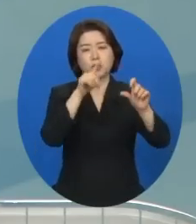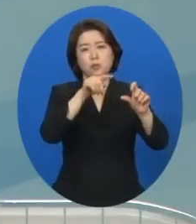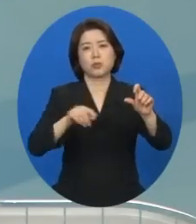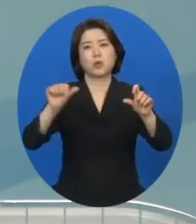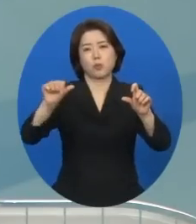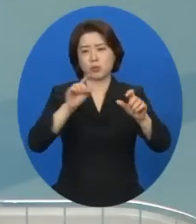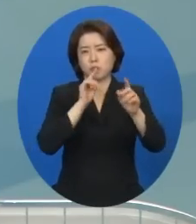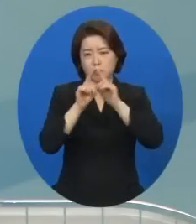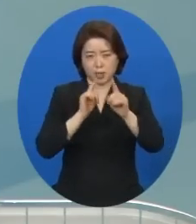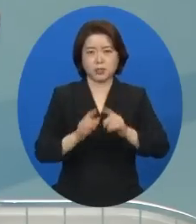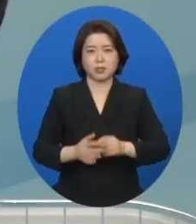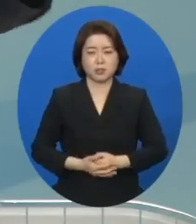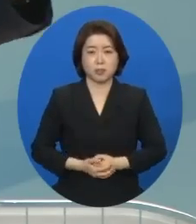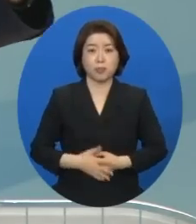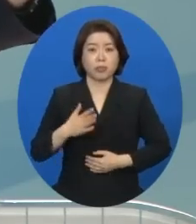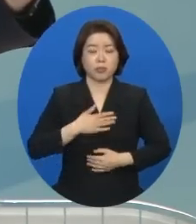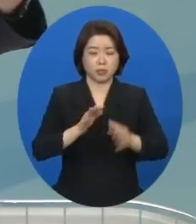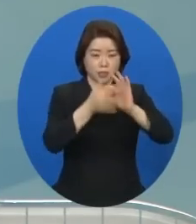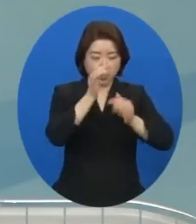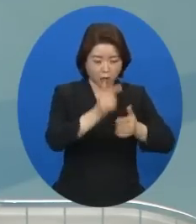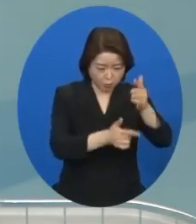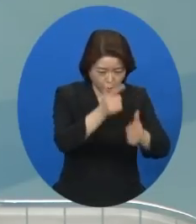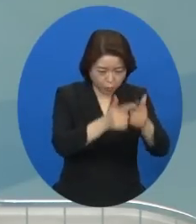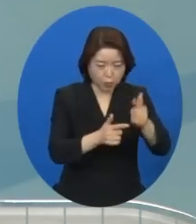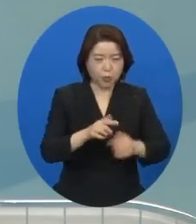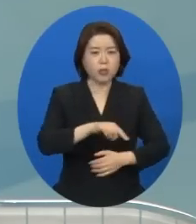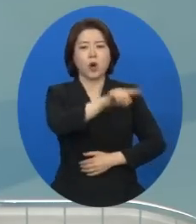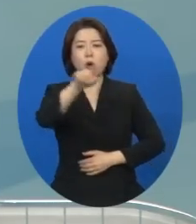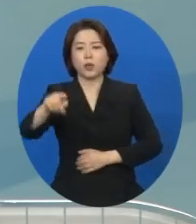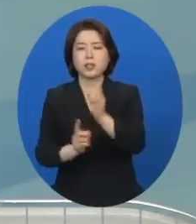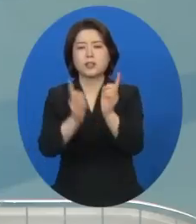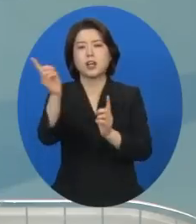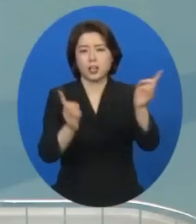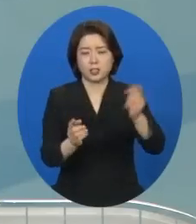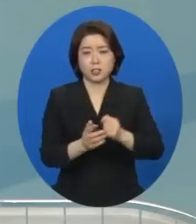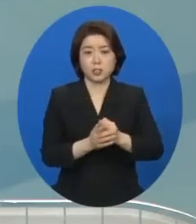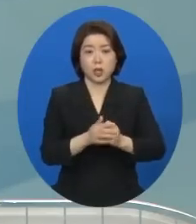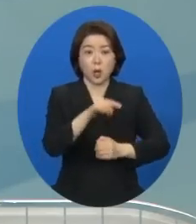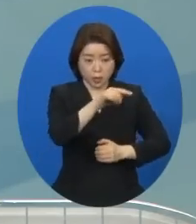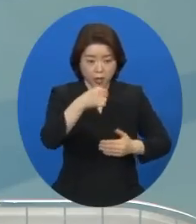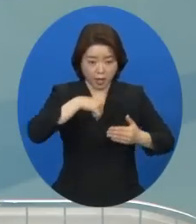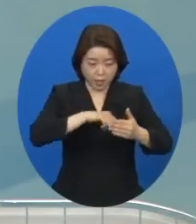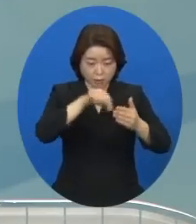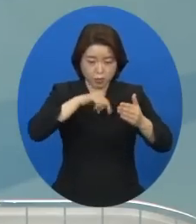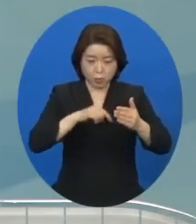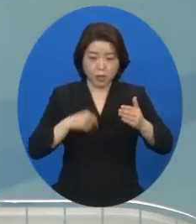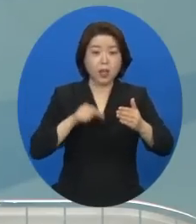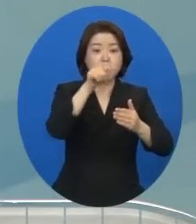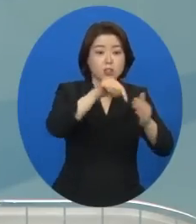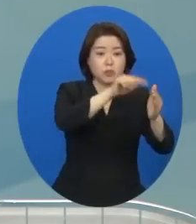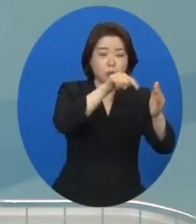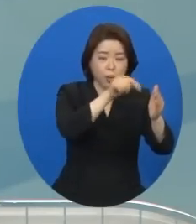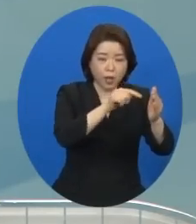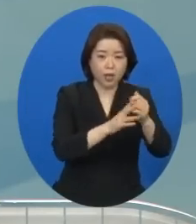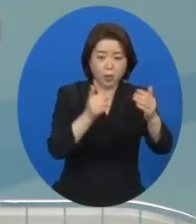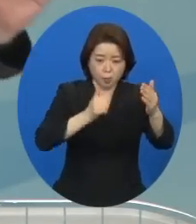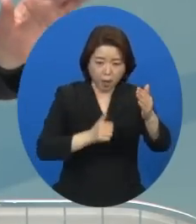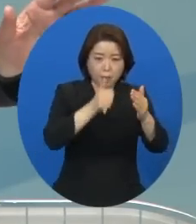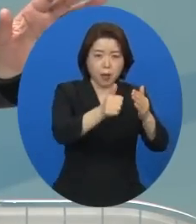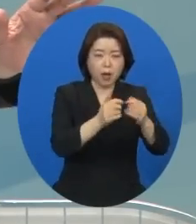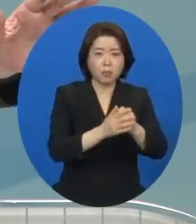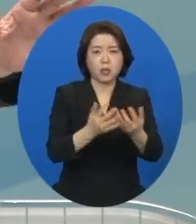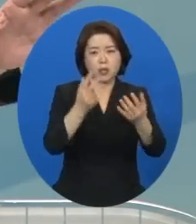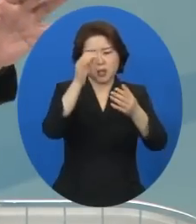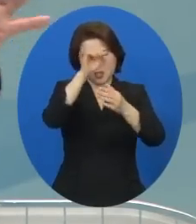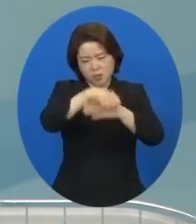말씀이에요. 나는 포도나무여 너희는 가지라. 저가 내 안에, 내가 저 안에 거하면 저가 열매를 많이